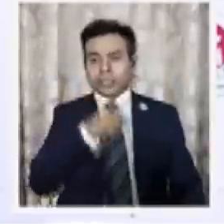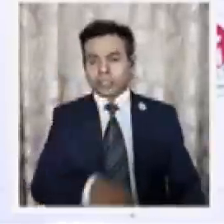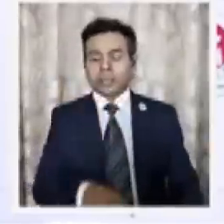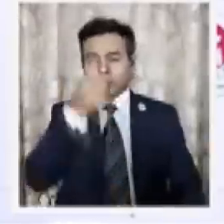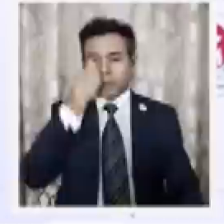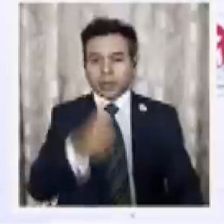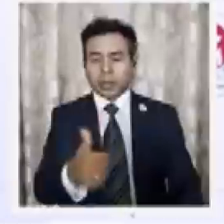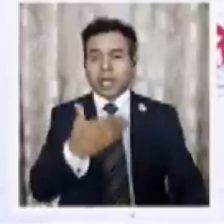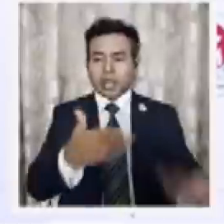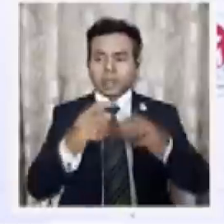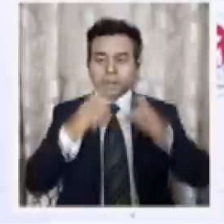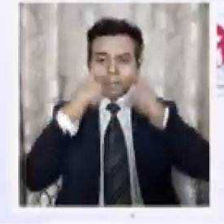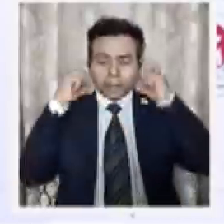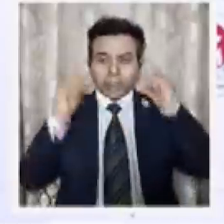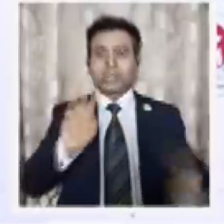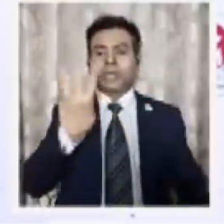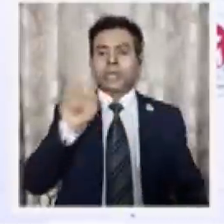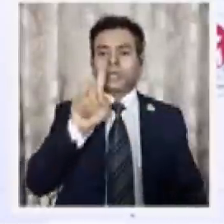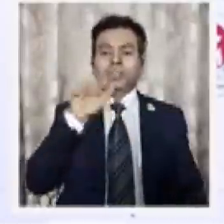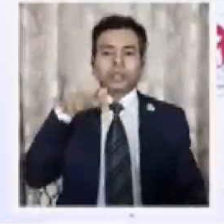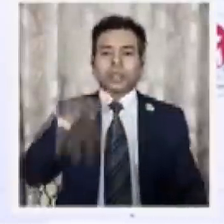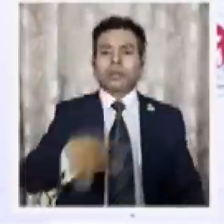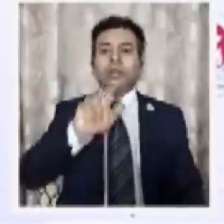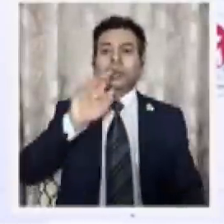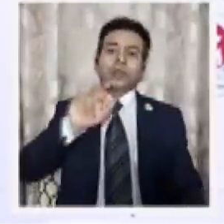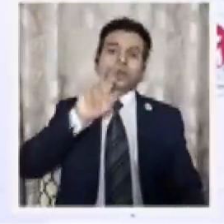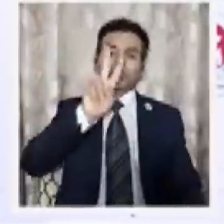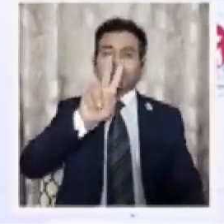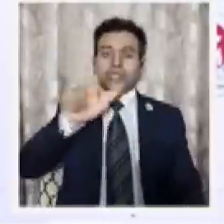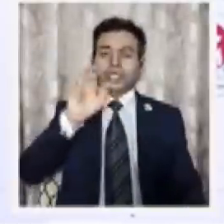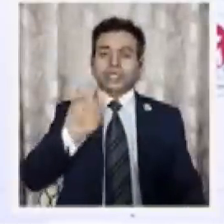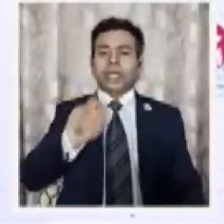962,473টি, বিভিন্ন ক্যাটাগরি ও লেবেলের মাস্ক